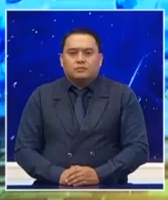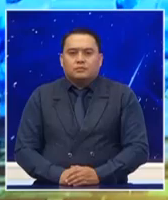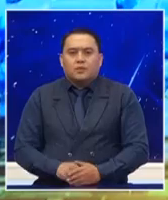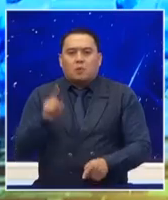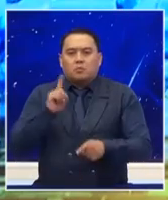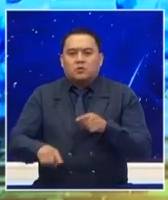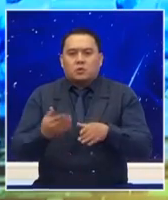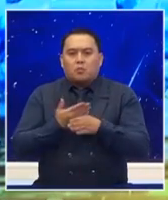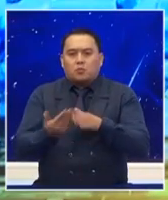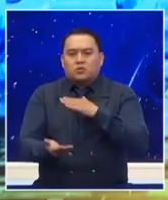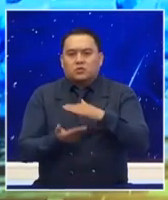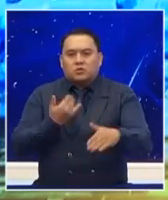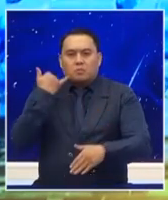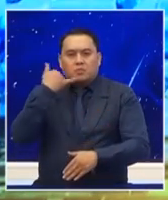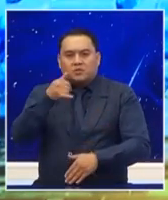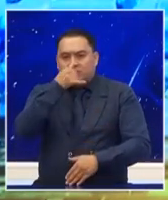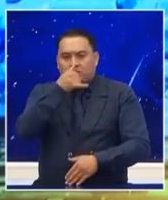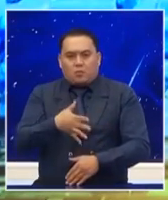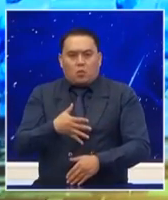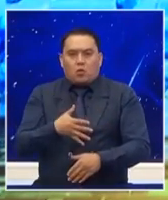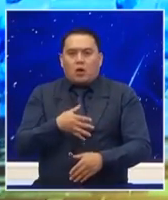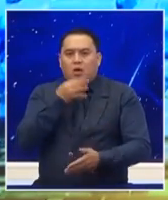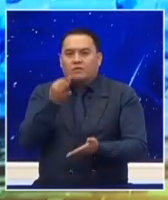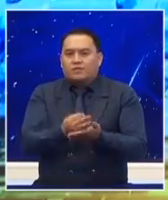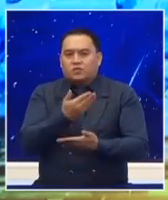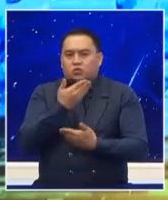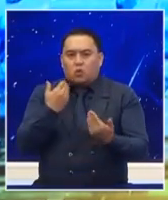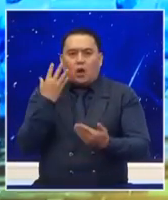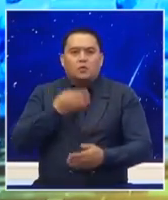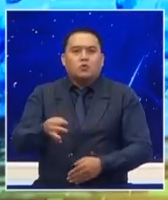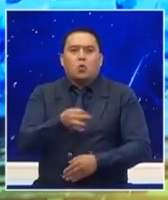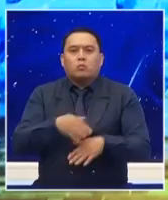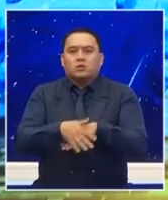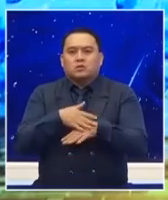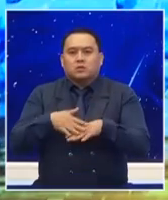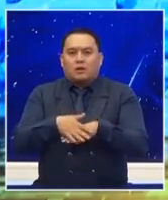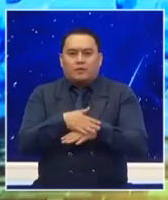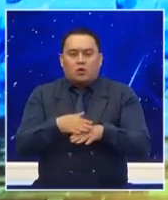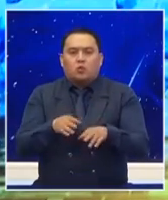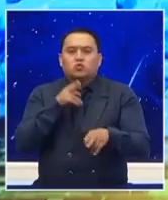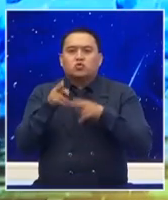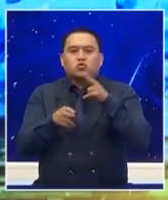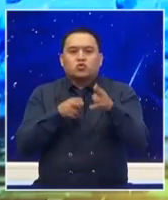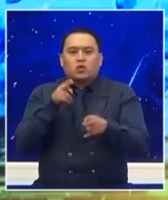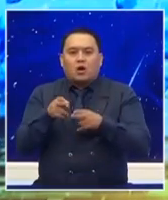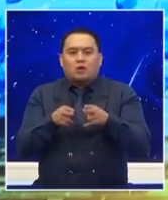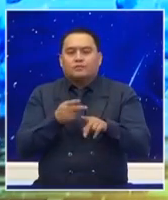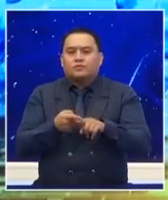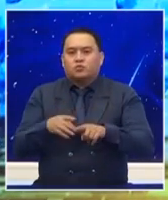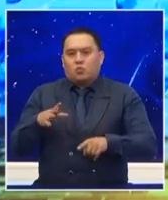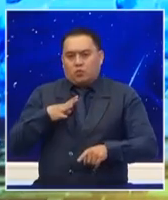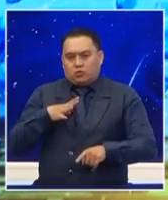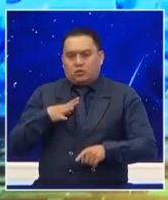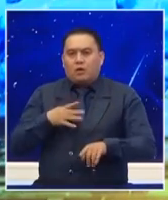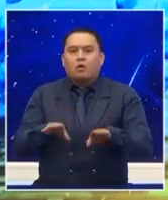Жедел жәрдем қызметіне қоңырау бармайды, барса да жауап жоқ. Жетісулық тұрғындарының бірен сараны осылай орталық жұмысына шағымданып